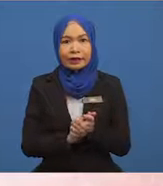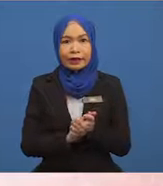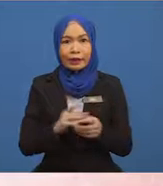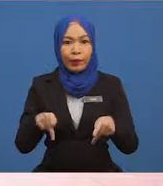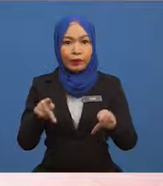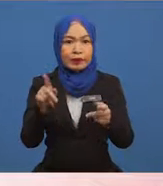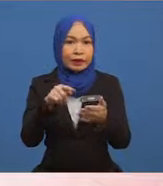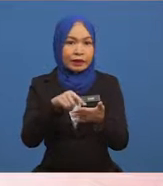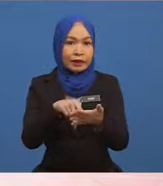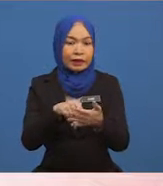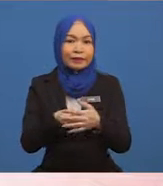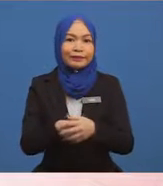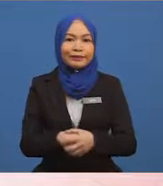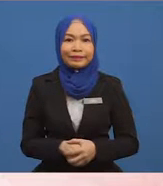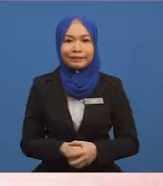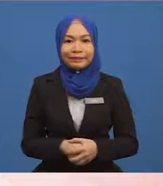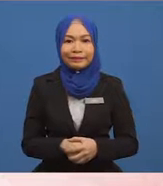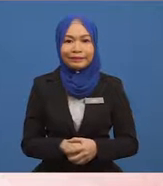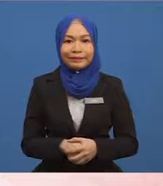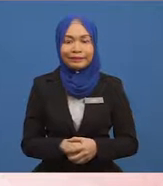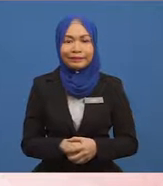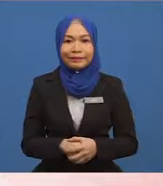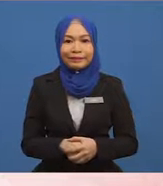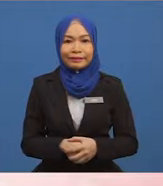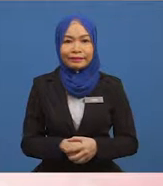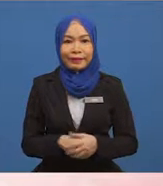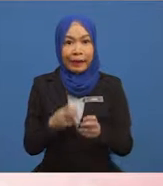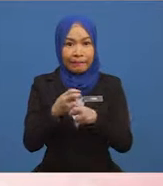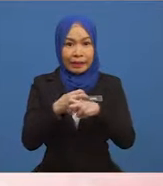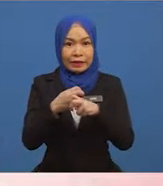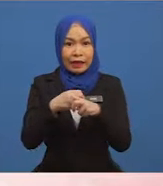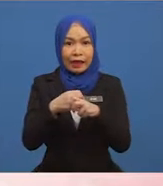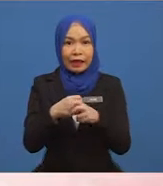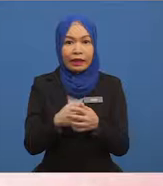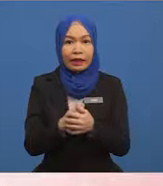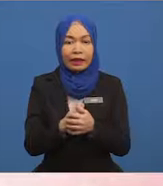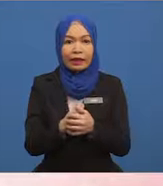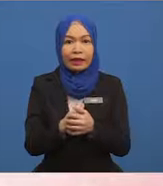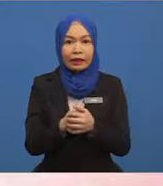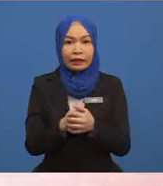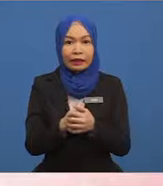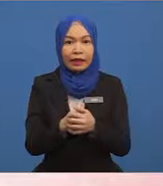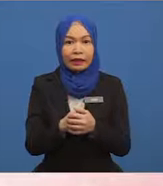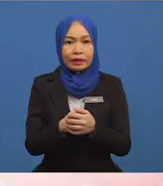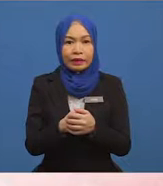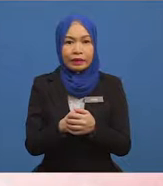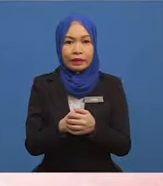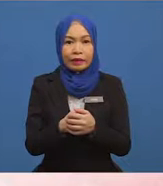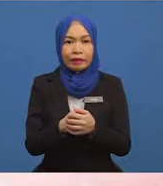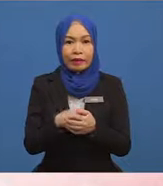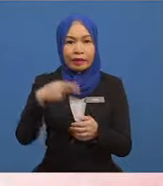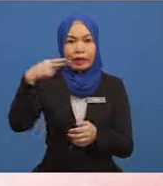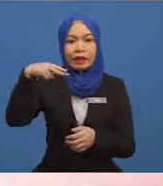kita lihat pernyataan masalah, hipotesis dan pemboleh